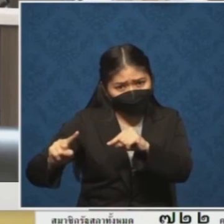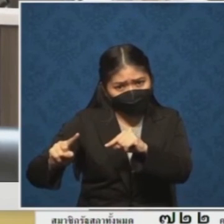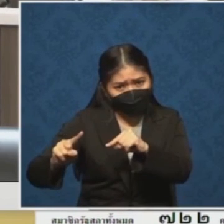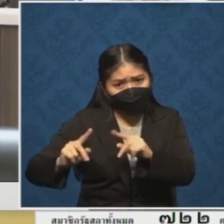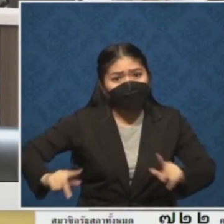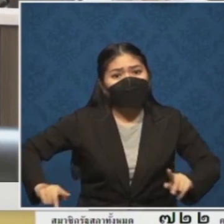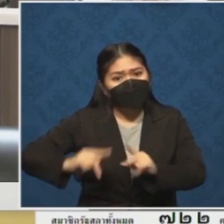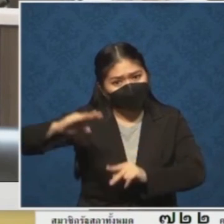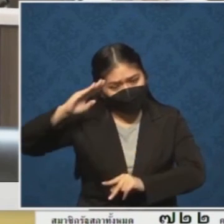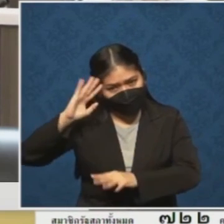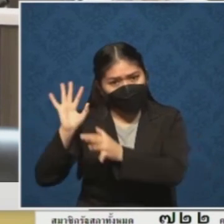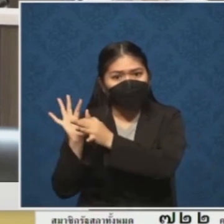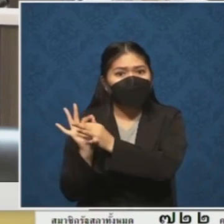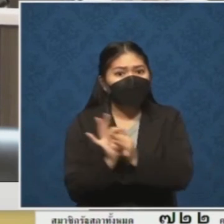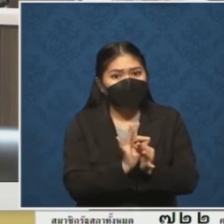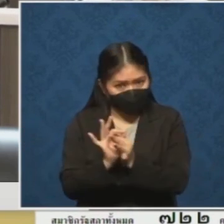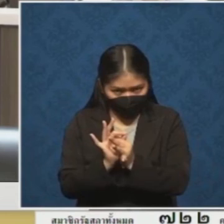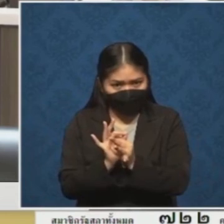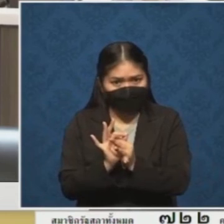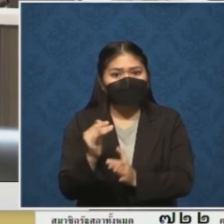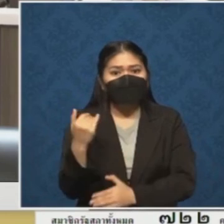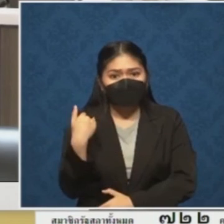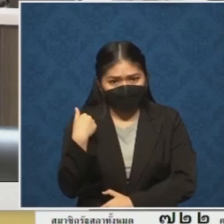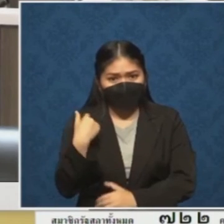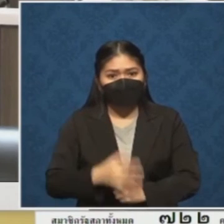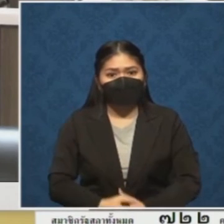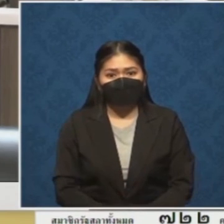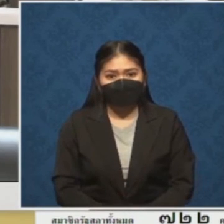กับกฎหมายฉบับนี้ท่านประธานครับ